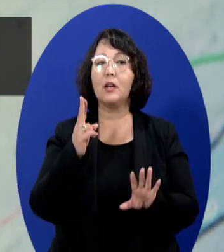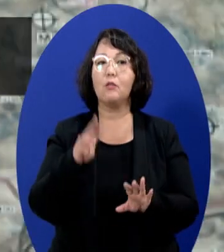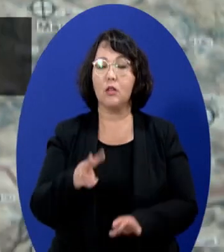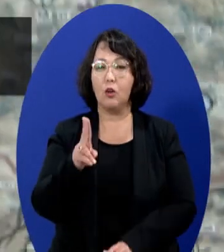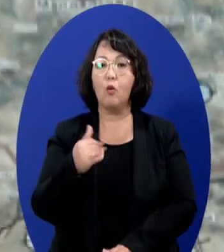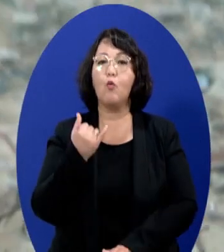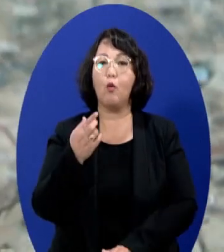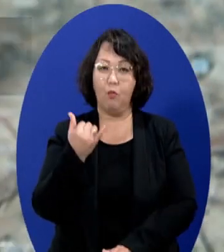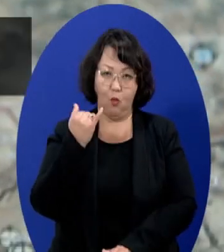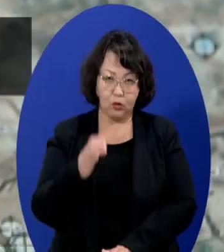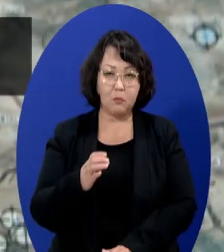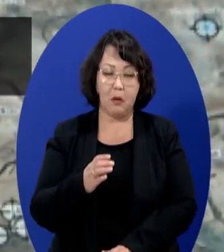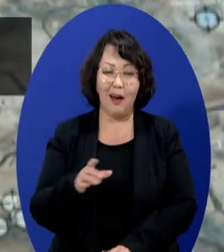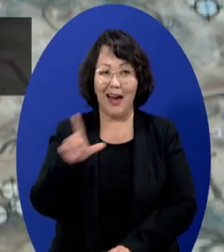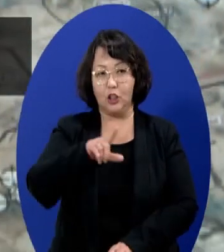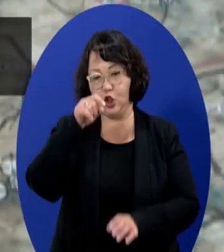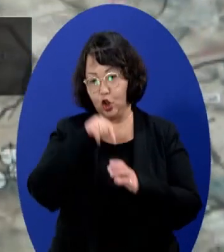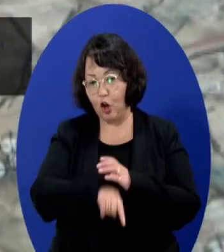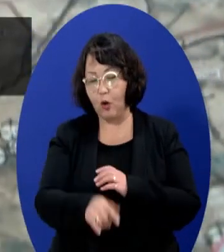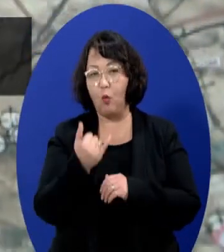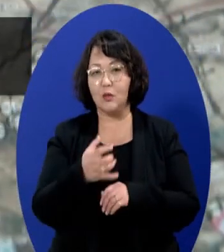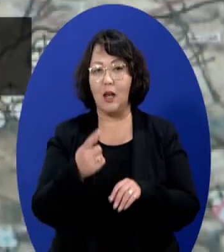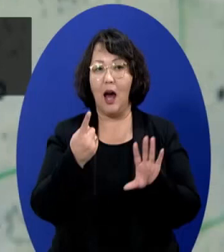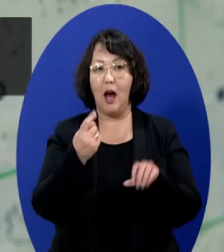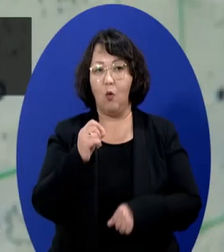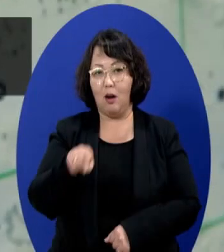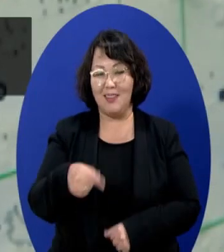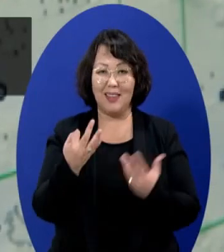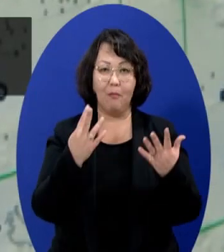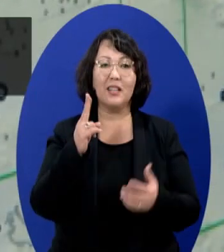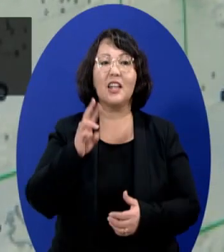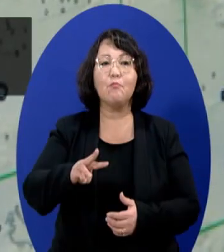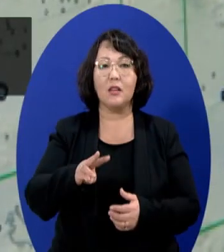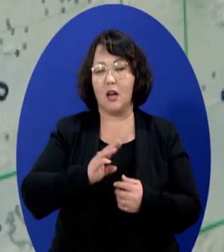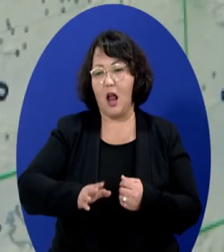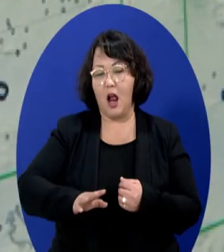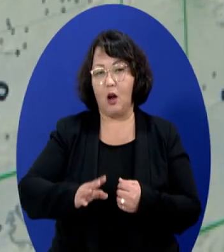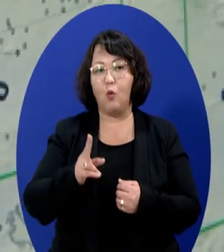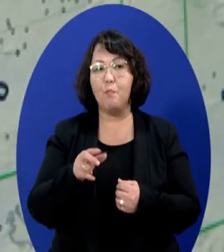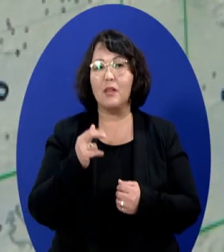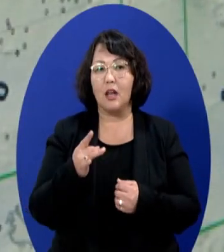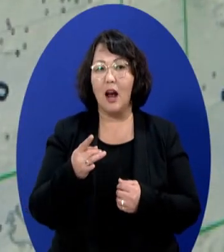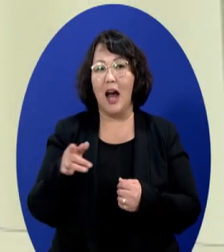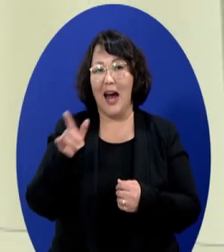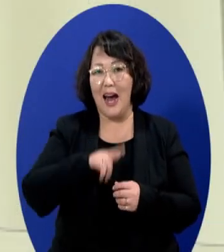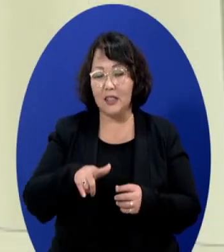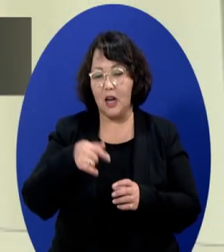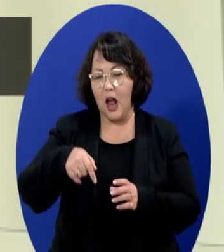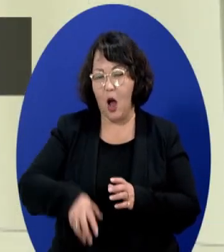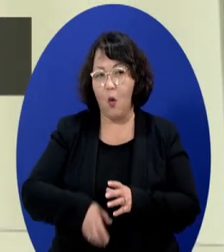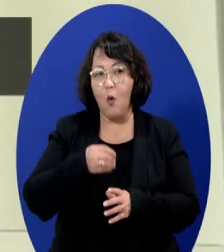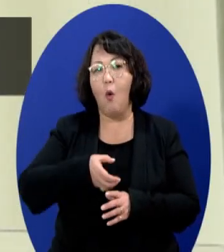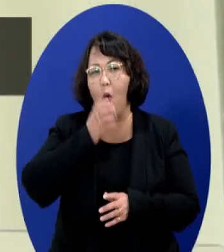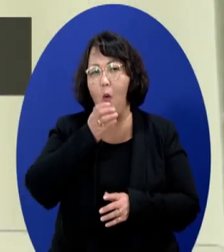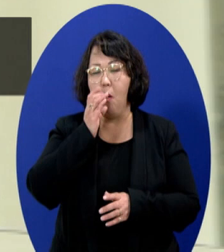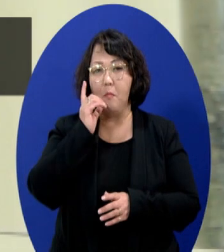усны нөөцтэй. Үүнээс газрын доорх ус 10.8 км³ байдаг юм. Гэтэл бид ундандаа газрын гүний ус хэрэглэдэг. Газрын гүний